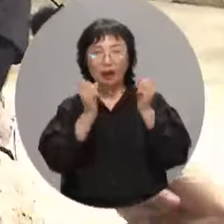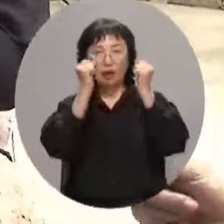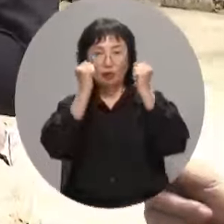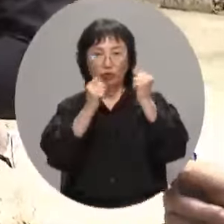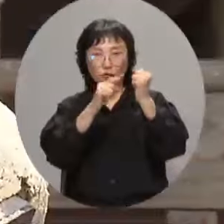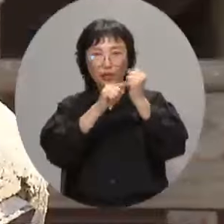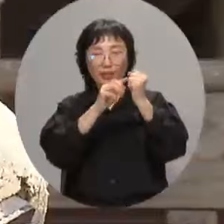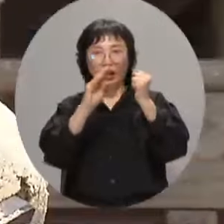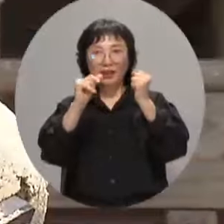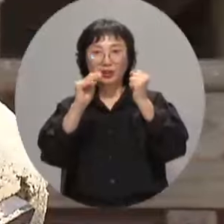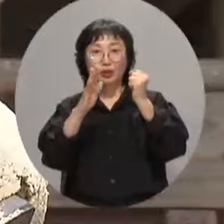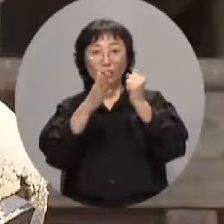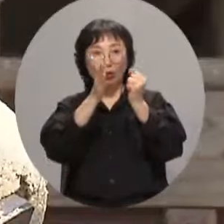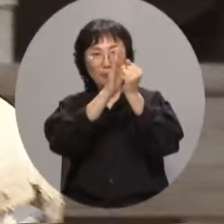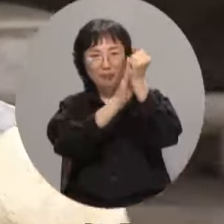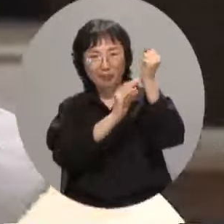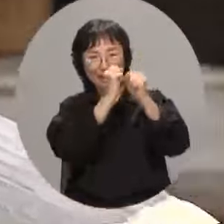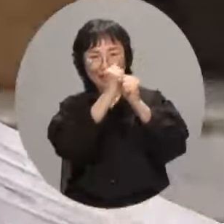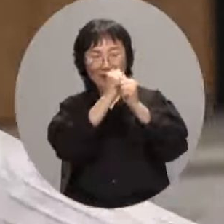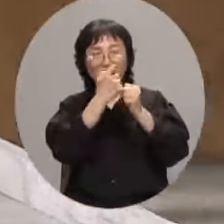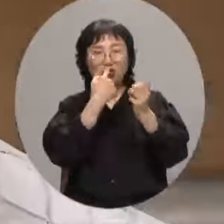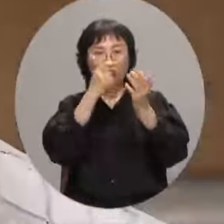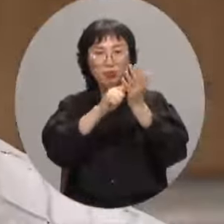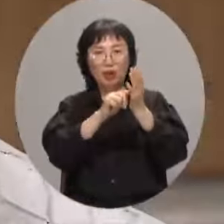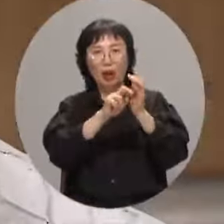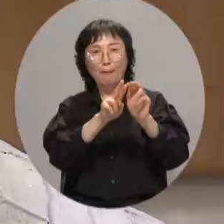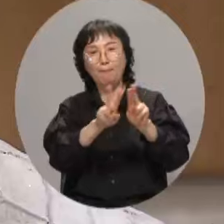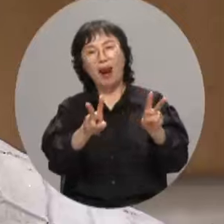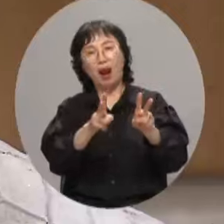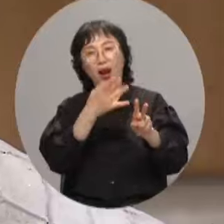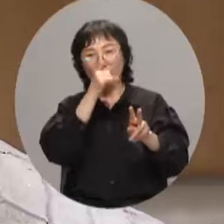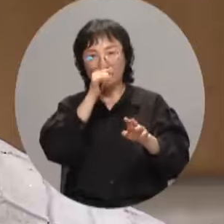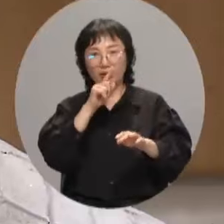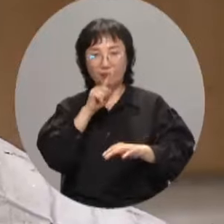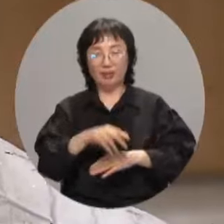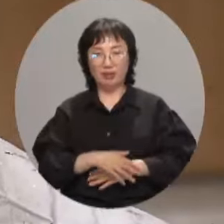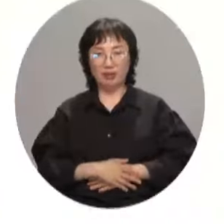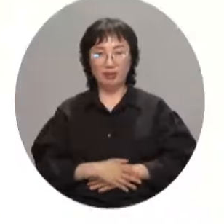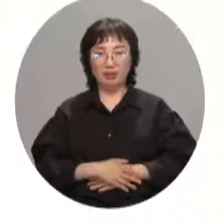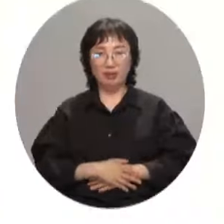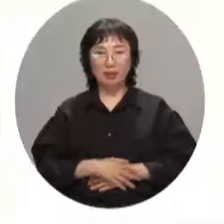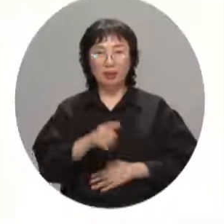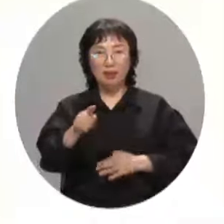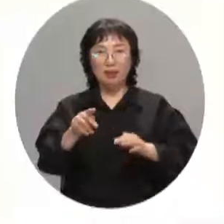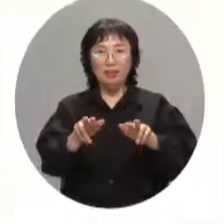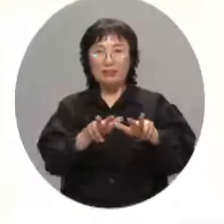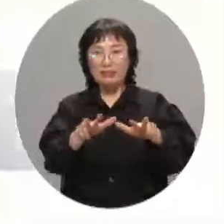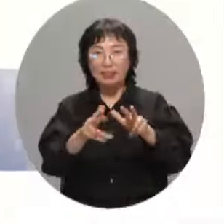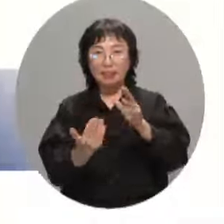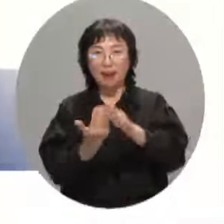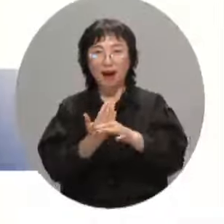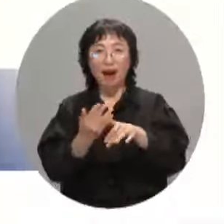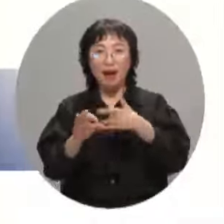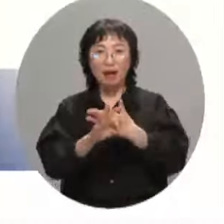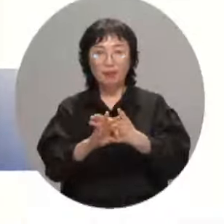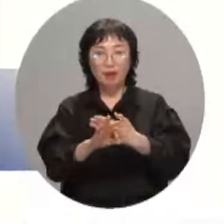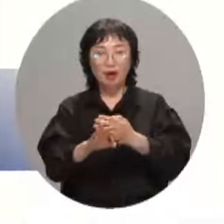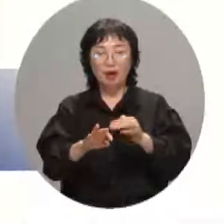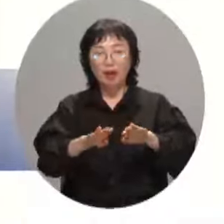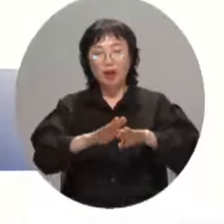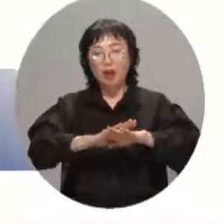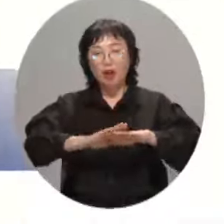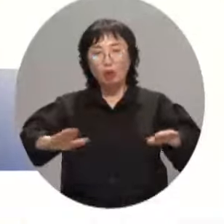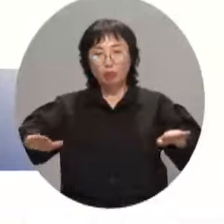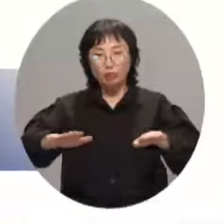흙으로 건축하는 한옥은 쉽게 부서질 수밖에 없다고 설명했습니다. 일단 이렇게 지진이 나면 흙력으로 이렇게 작용을